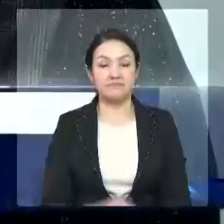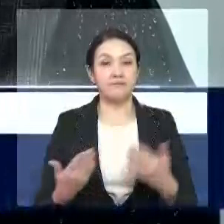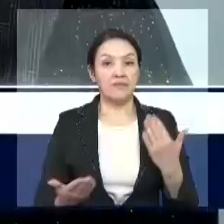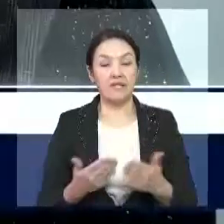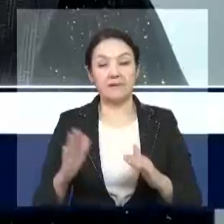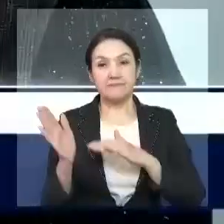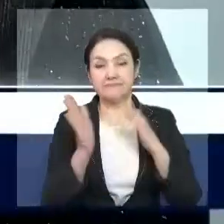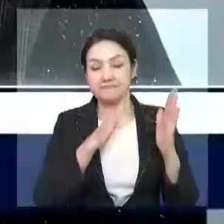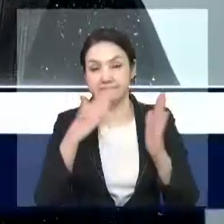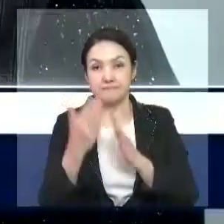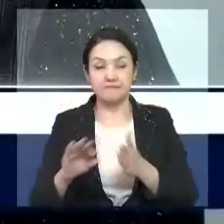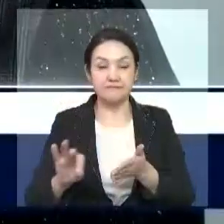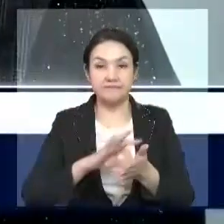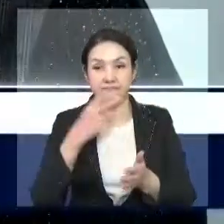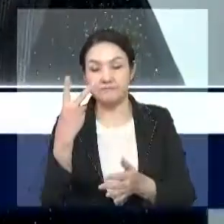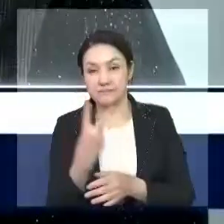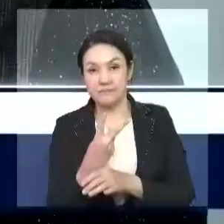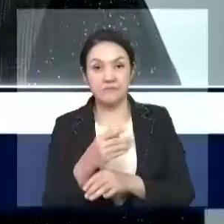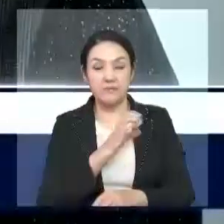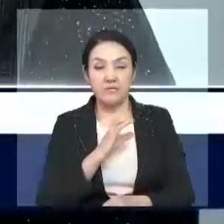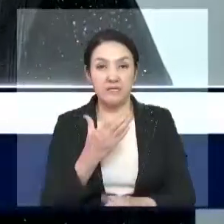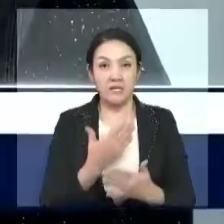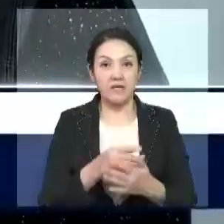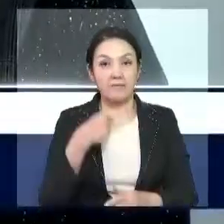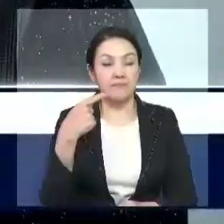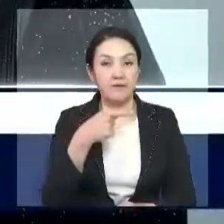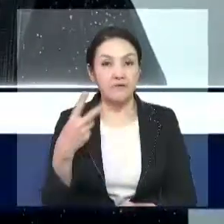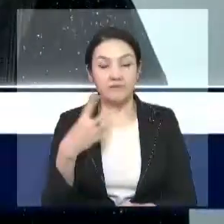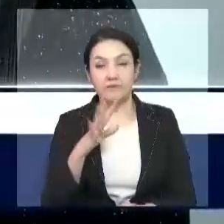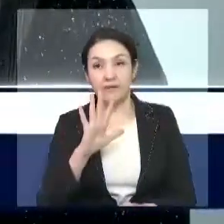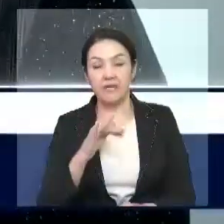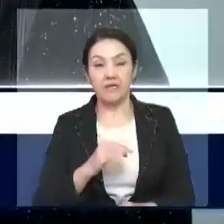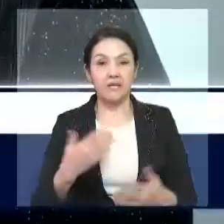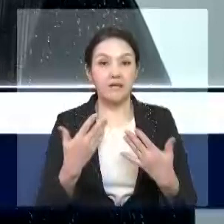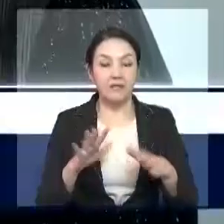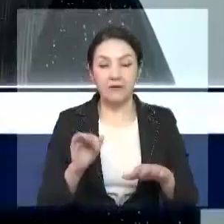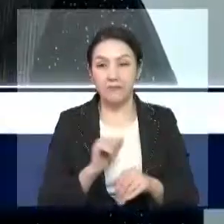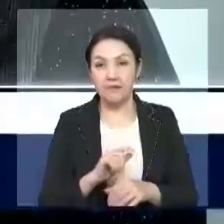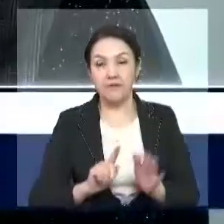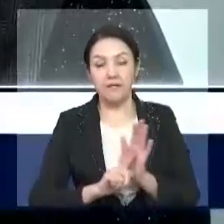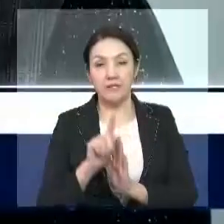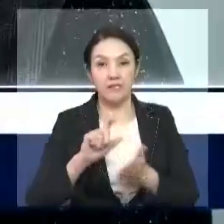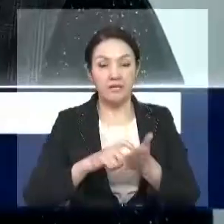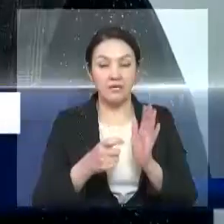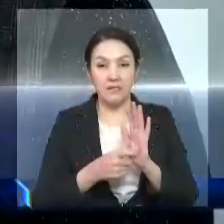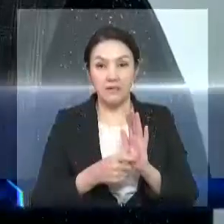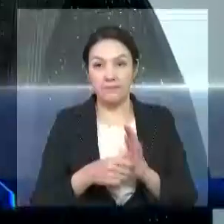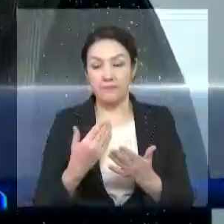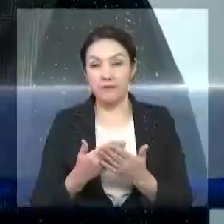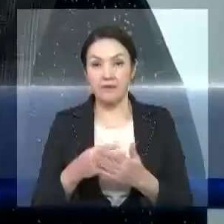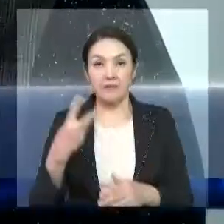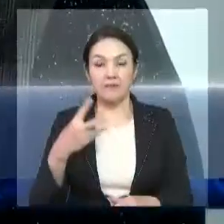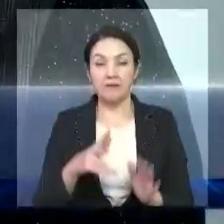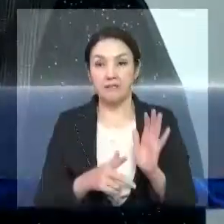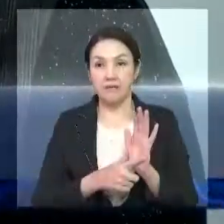Если ветер превышает 2 метров в секунду, при температуре минус 25 занятия отменяются для учащихся начальных классов, а при минус